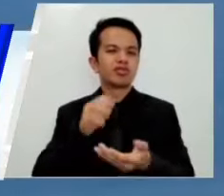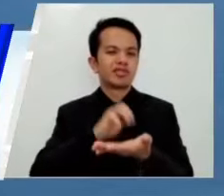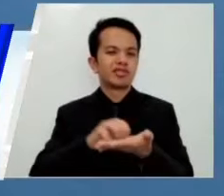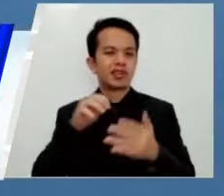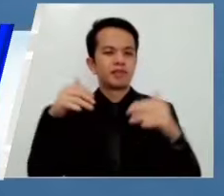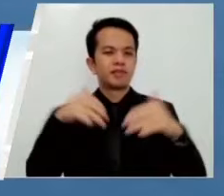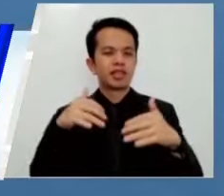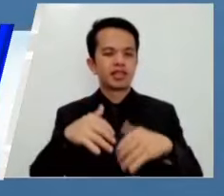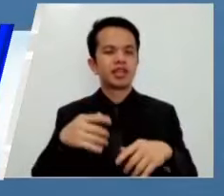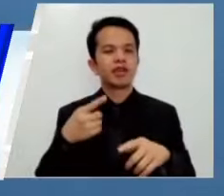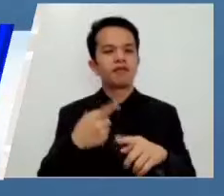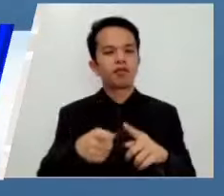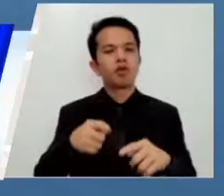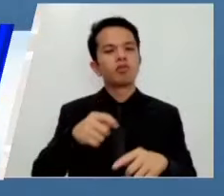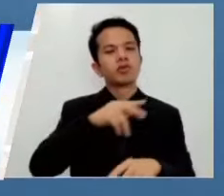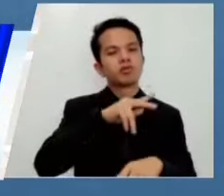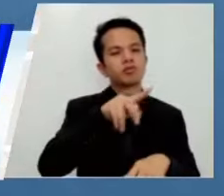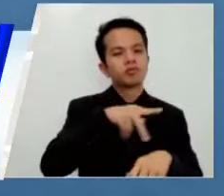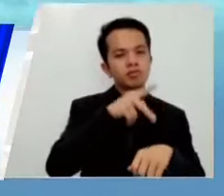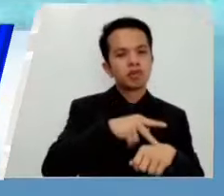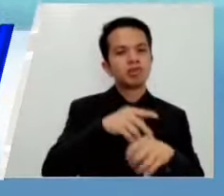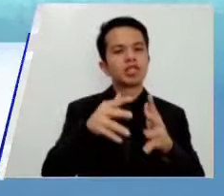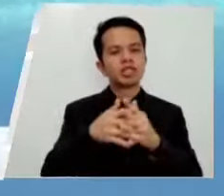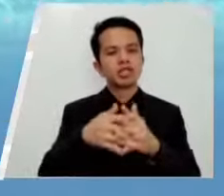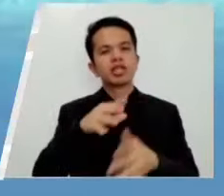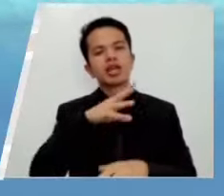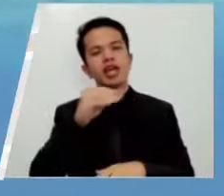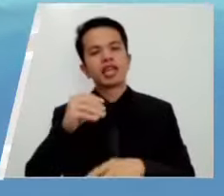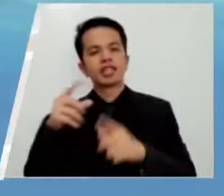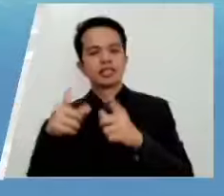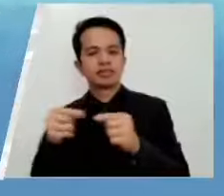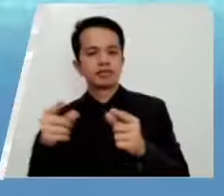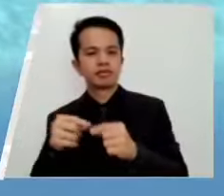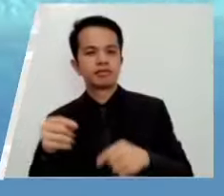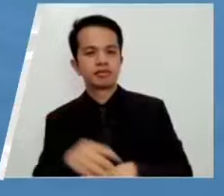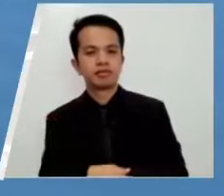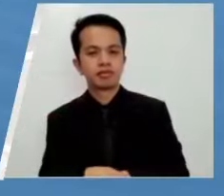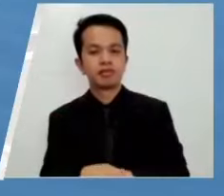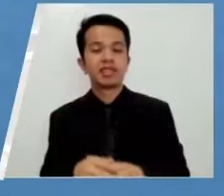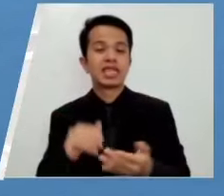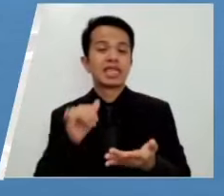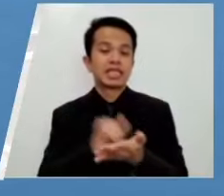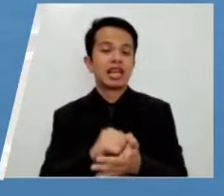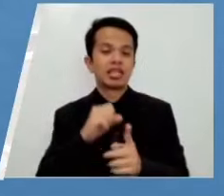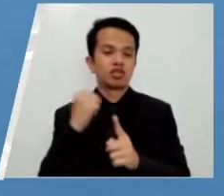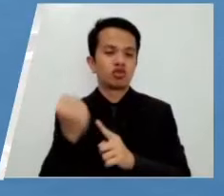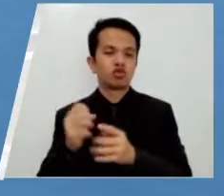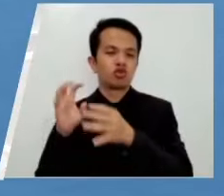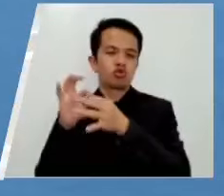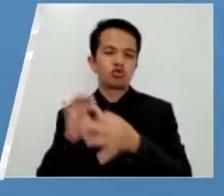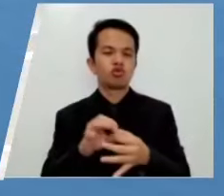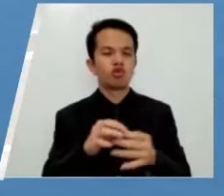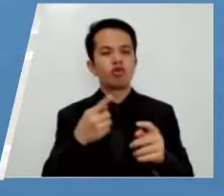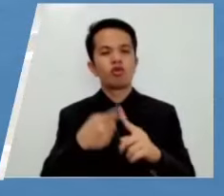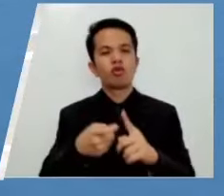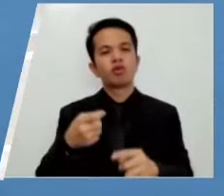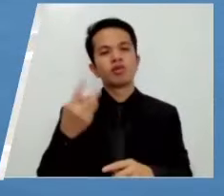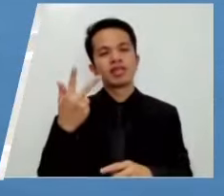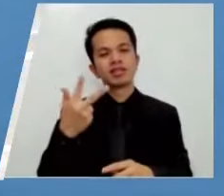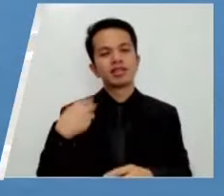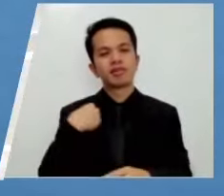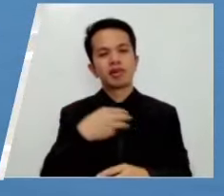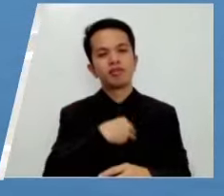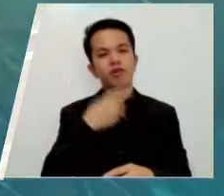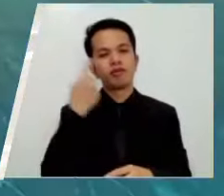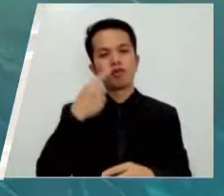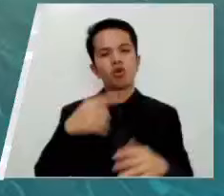ng Pilipinas, Amerika at Japan. There'll be a declaration also for joint patrol by the three members of this bilateral alliance. That